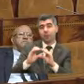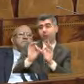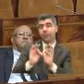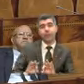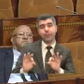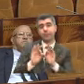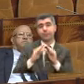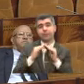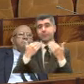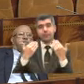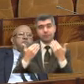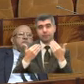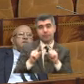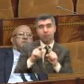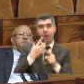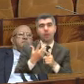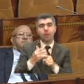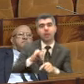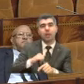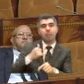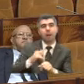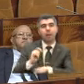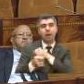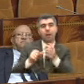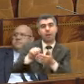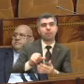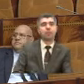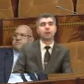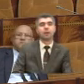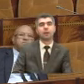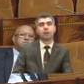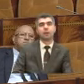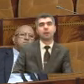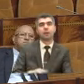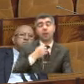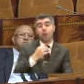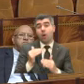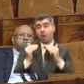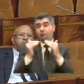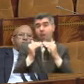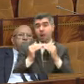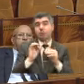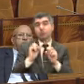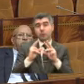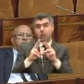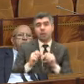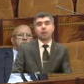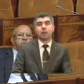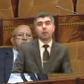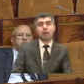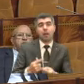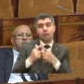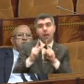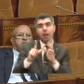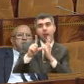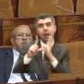ديال الشباب ديال العالم القروي. هنا السيد الوزير تقدروا تتفقوا معايا بان ديجا داك القانون